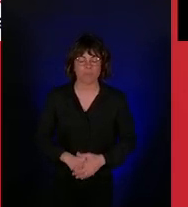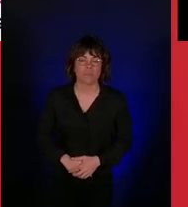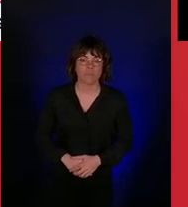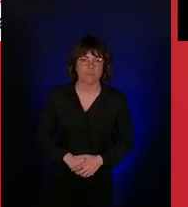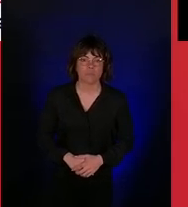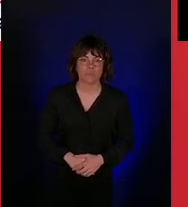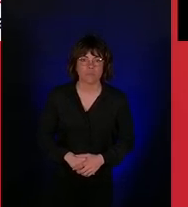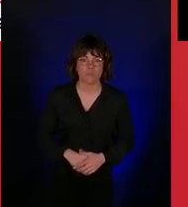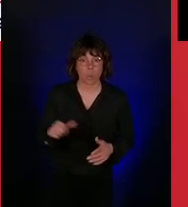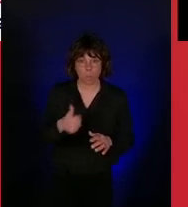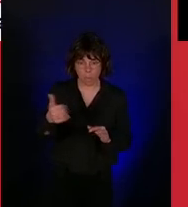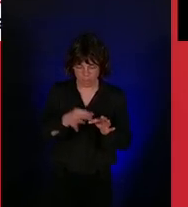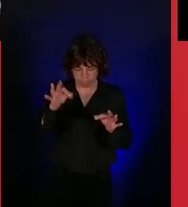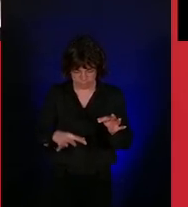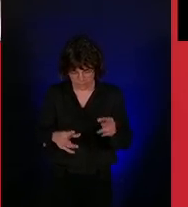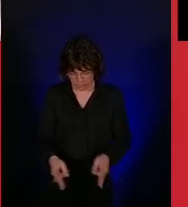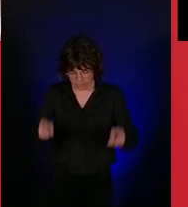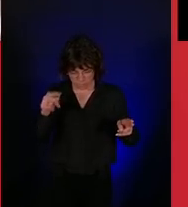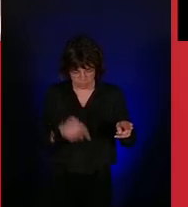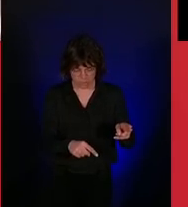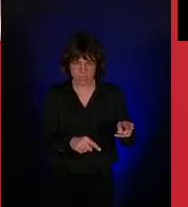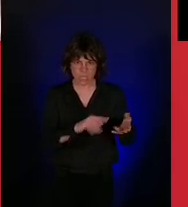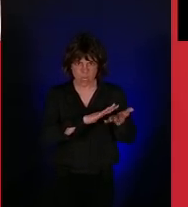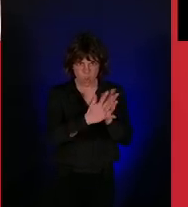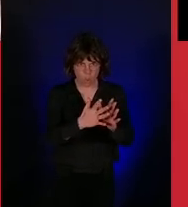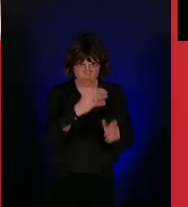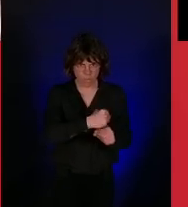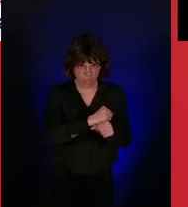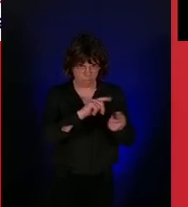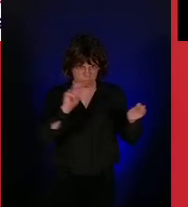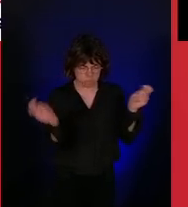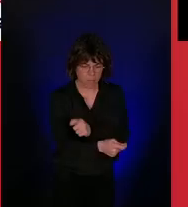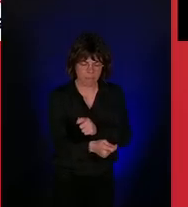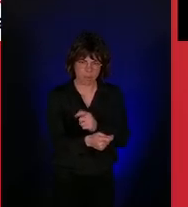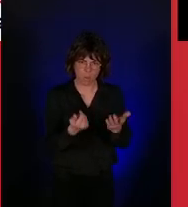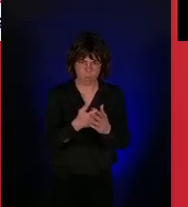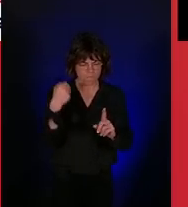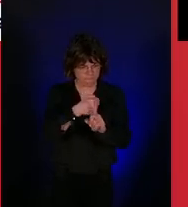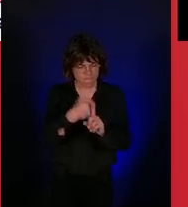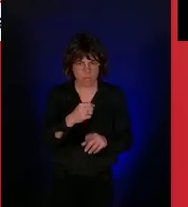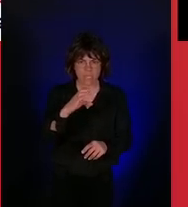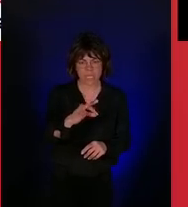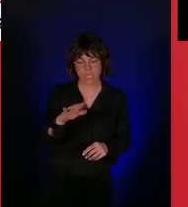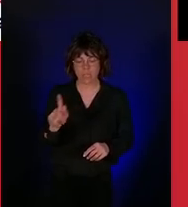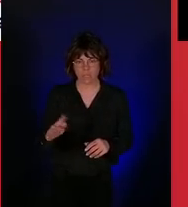La première partie du bilan d'activité porte sur la transformation du travail et l'action revendicative de la CGT.